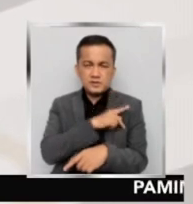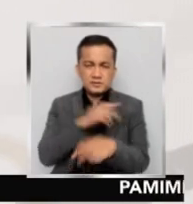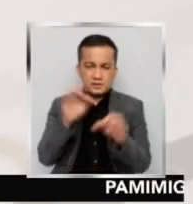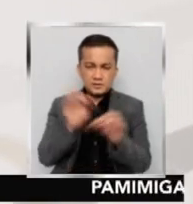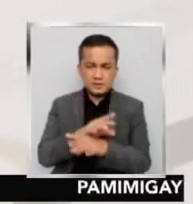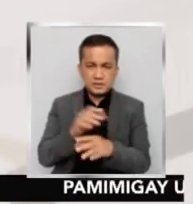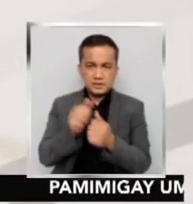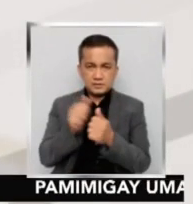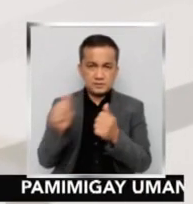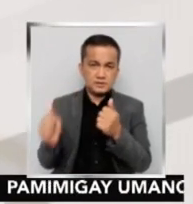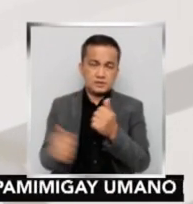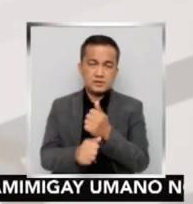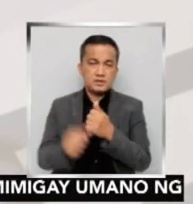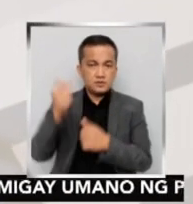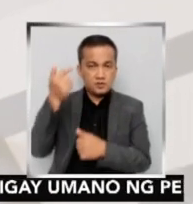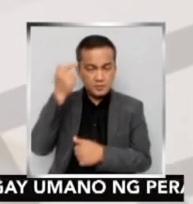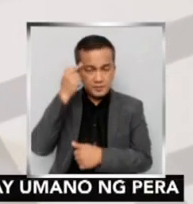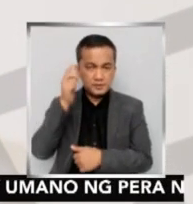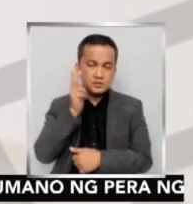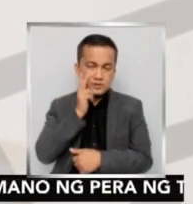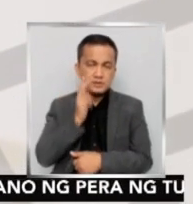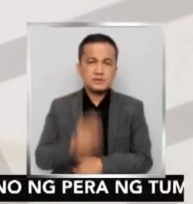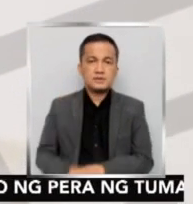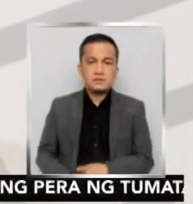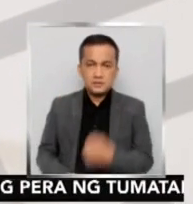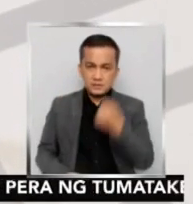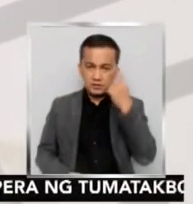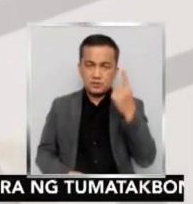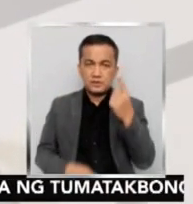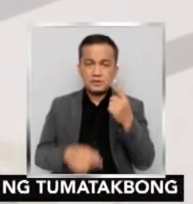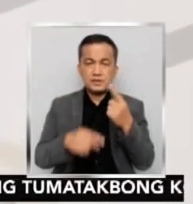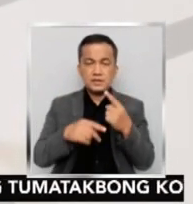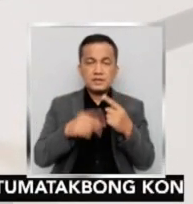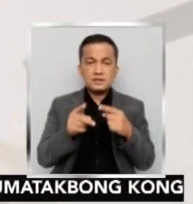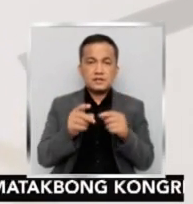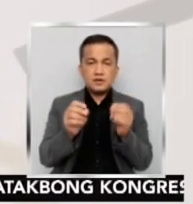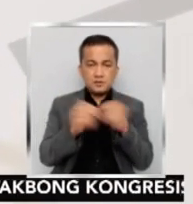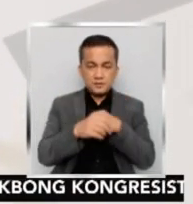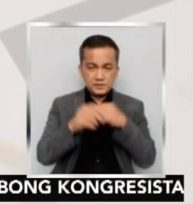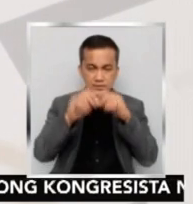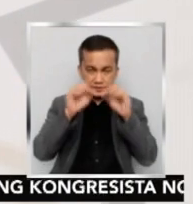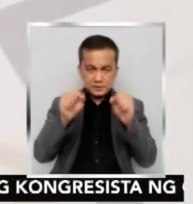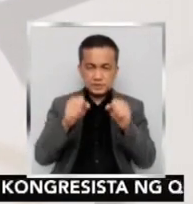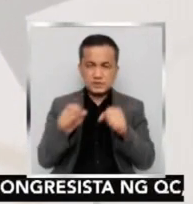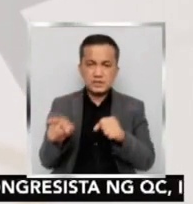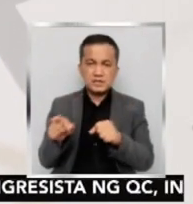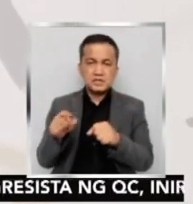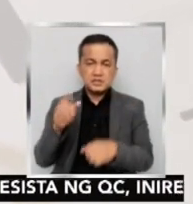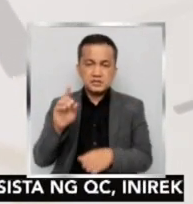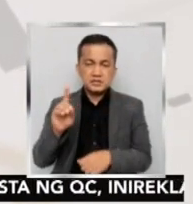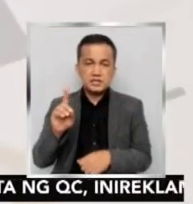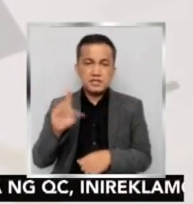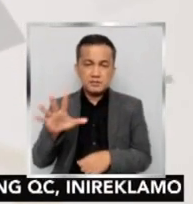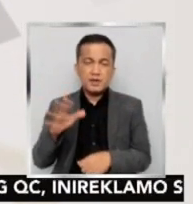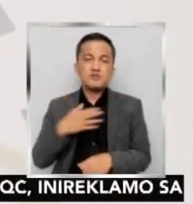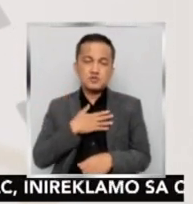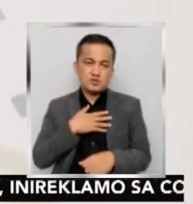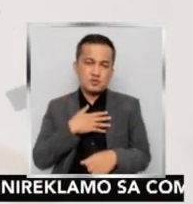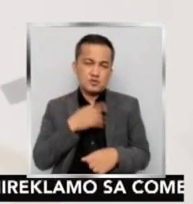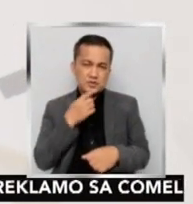Duterte. Naunawaan naman daw ng palasyo na kumukuha ng simpatya sa publiko si De Lima ngayong kampanya para sa